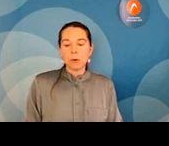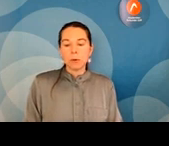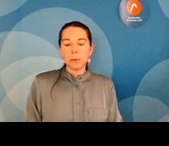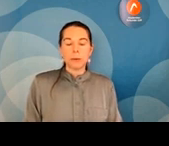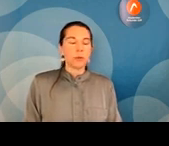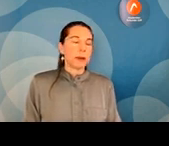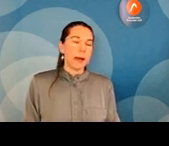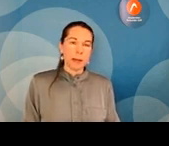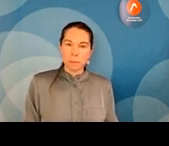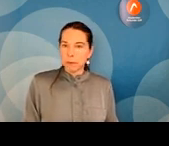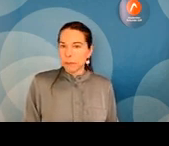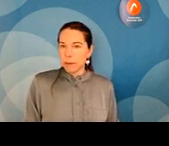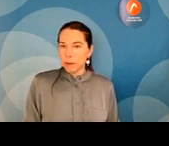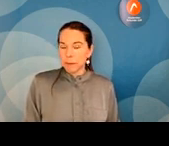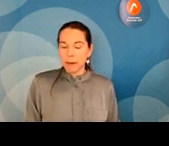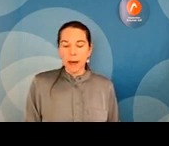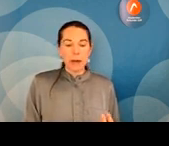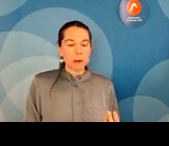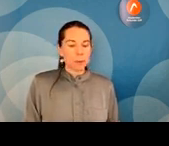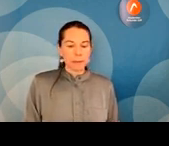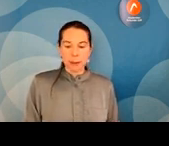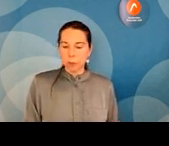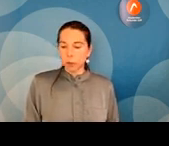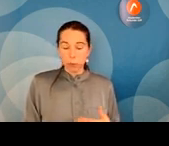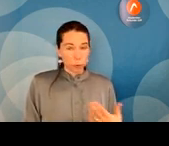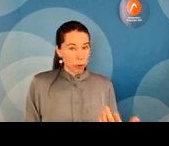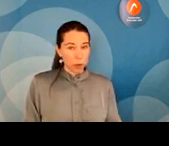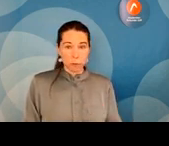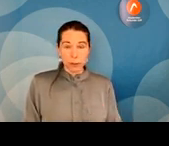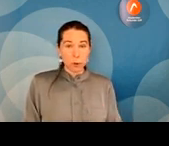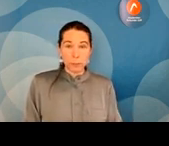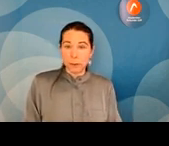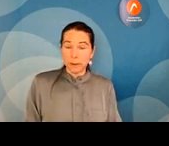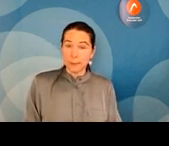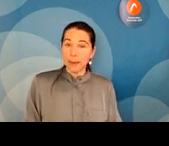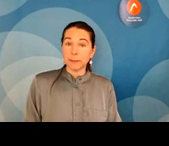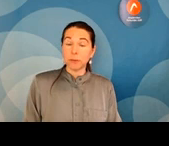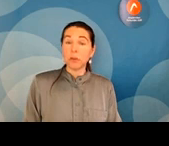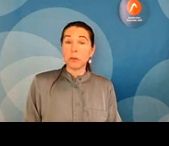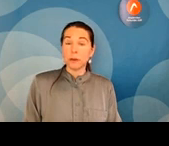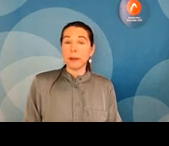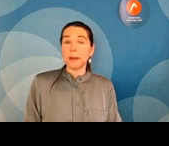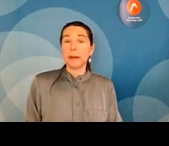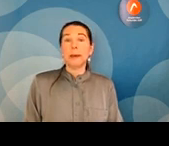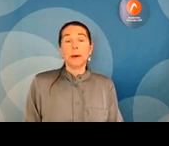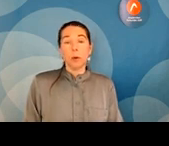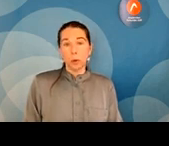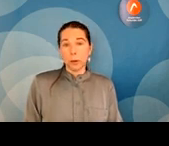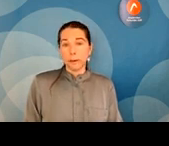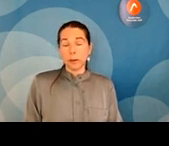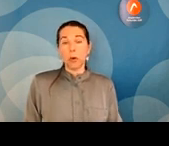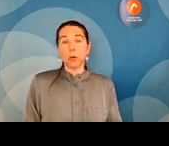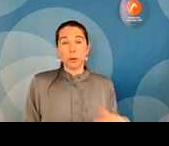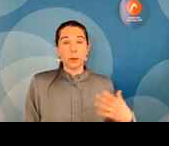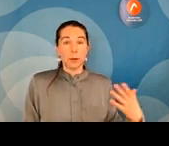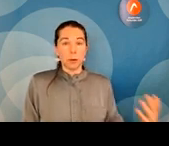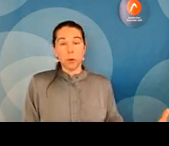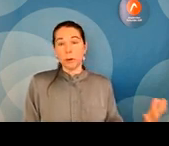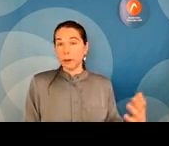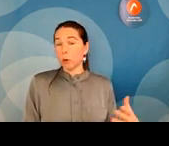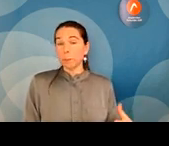Men det är också så här, såväl arbetsgivare, arbetskamrater och övriga omgivningens attityder till ålder